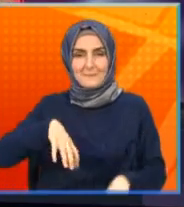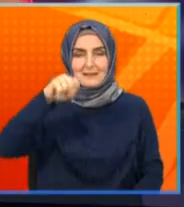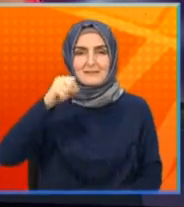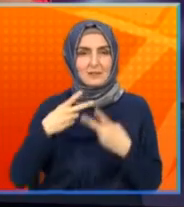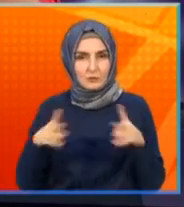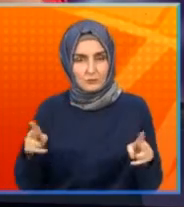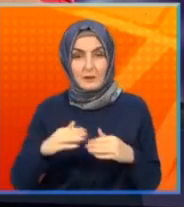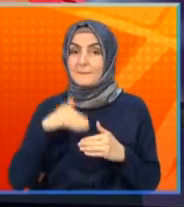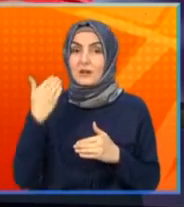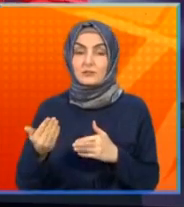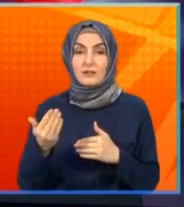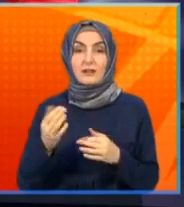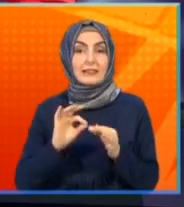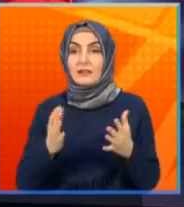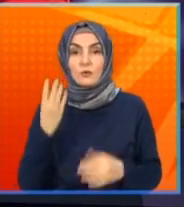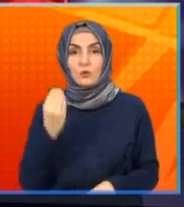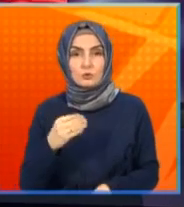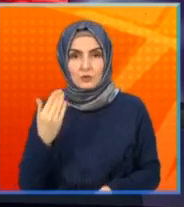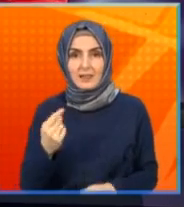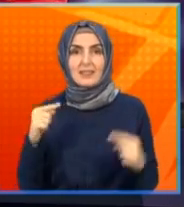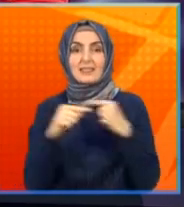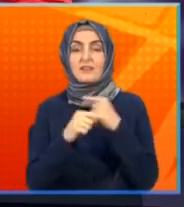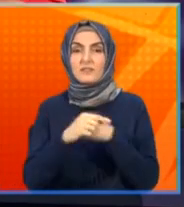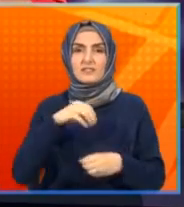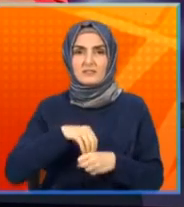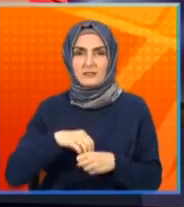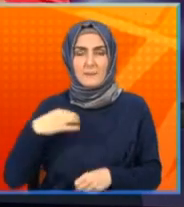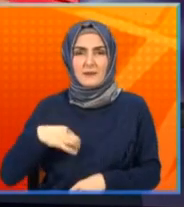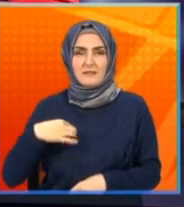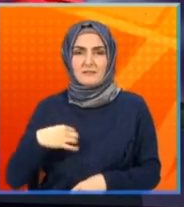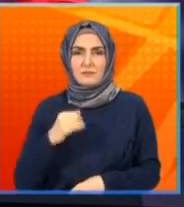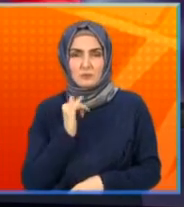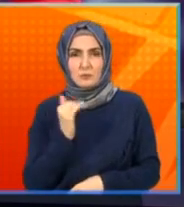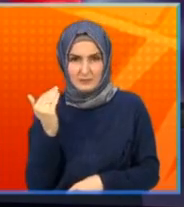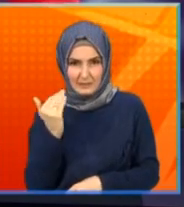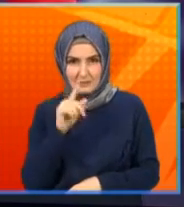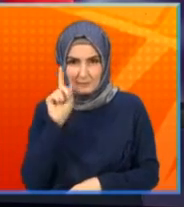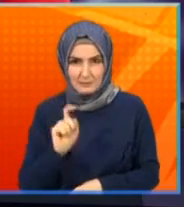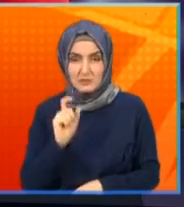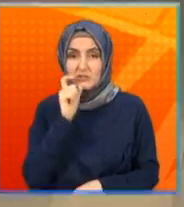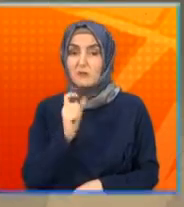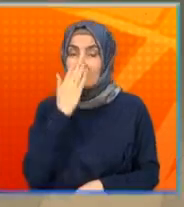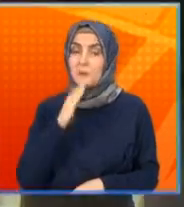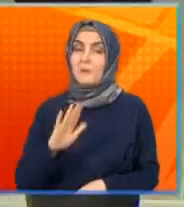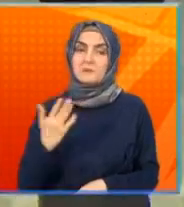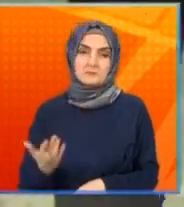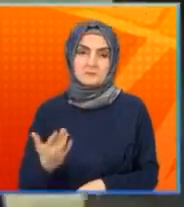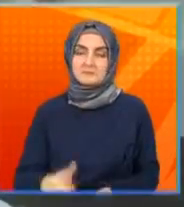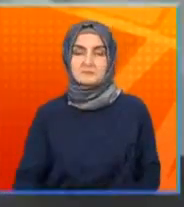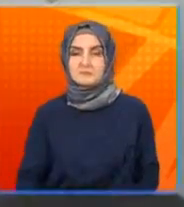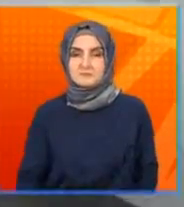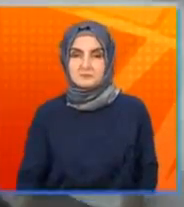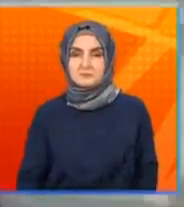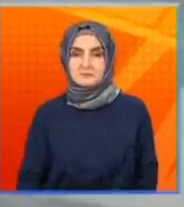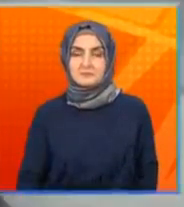olacaksın trafikte Acaba bir pazartesi kabusu yaşanır mı İşte bu sor abone ol bu